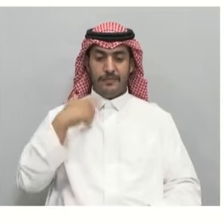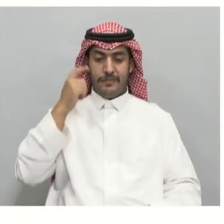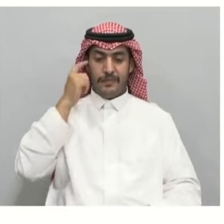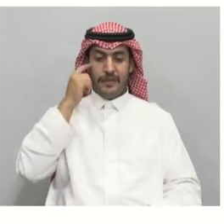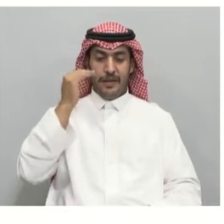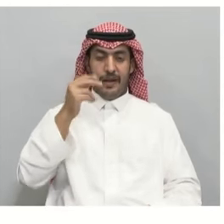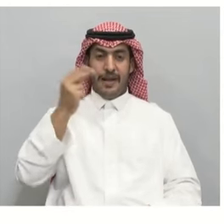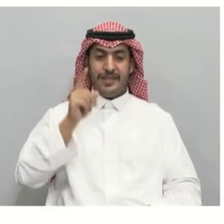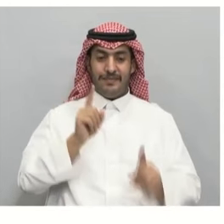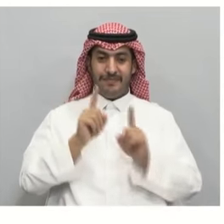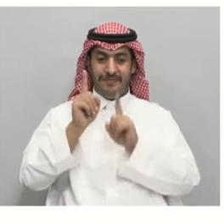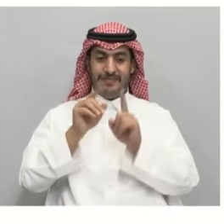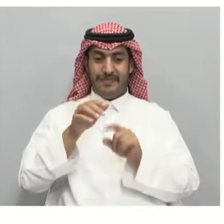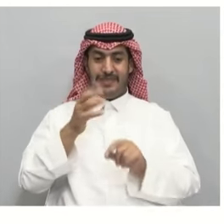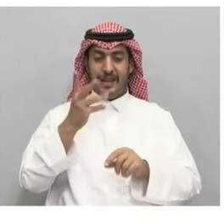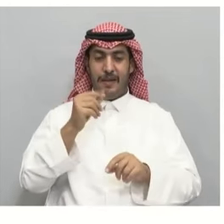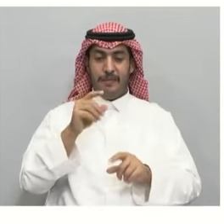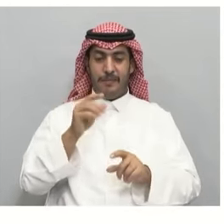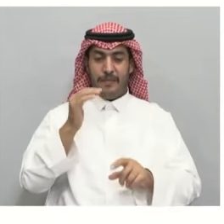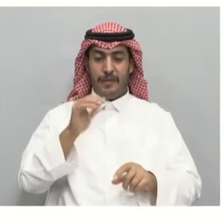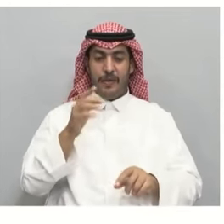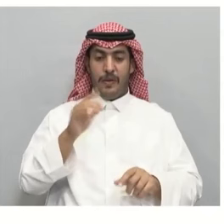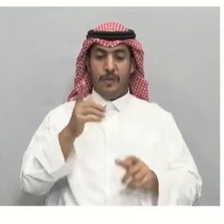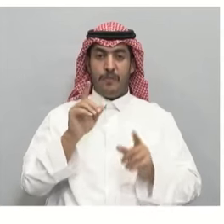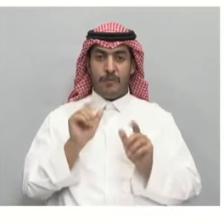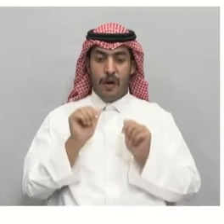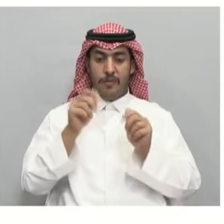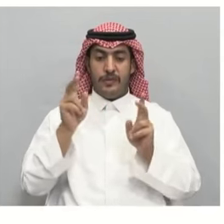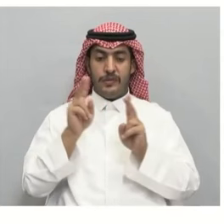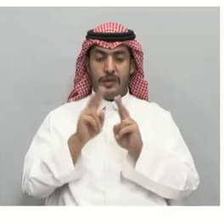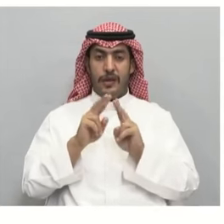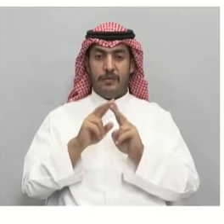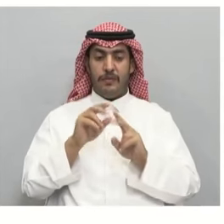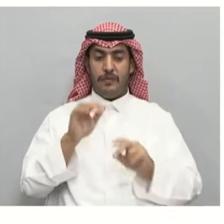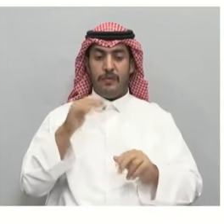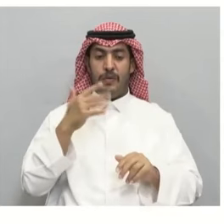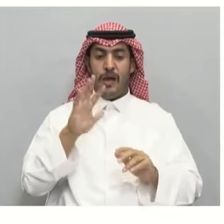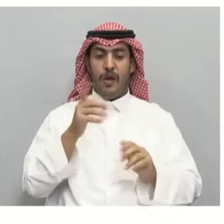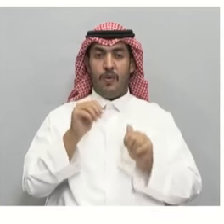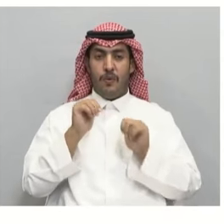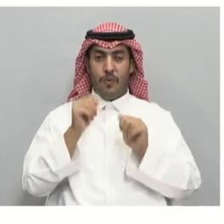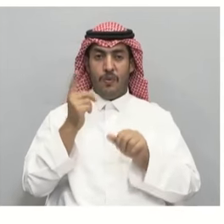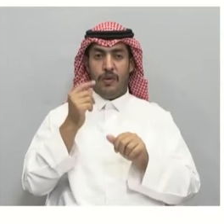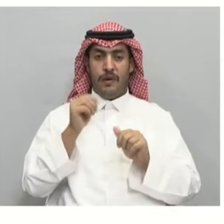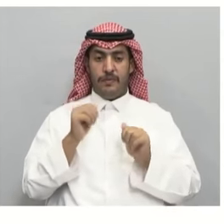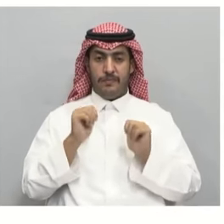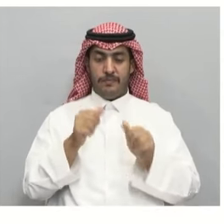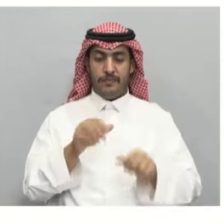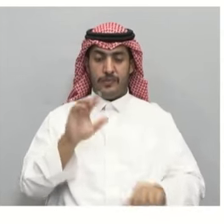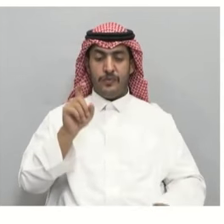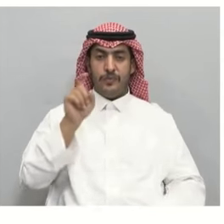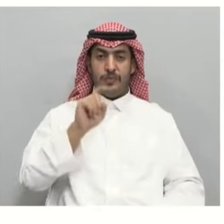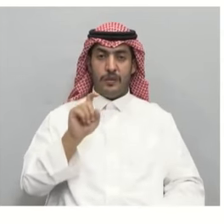عندنا الرسم البياني الرسم البياني ما بين المقاومه او مقاومه الجهاز وما بين القدره فالسؤال